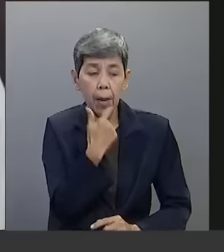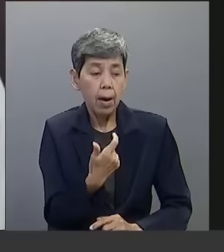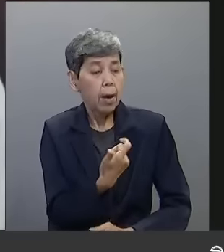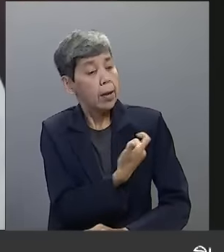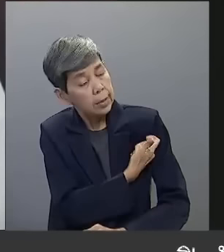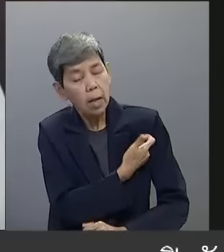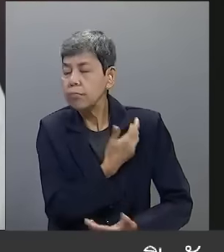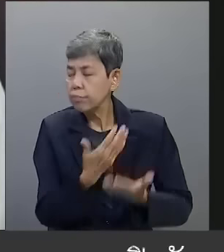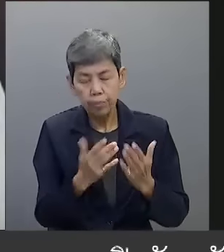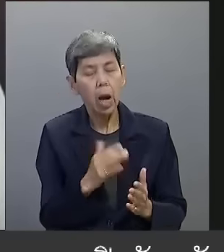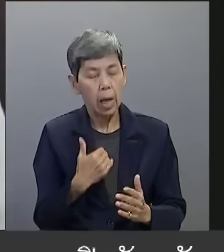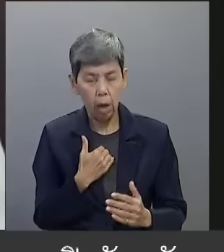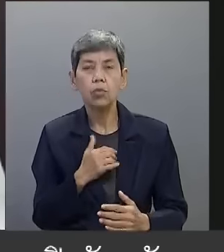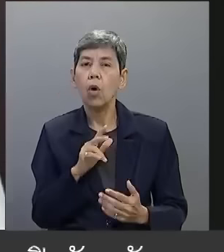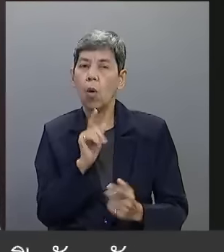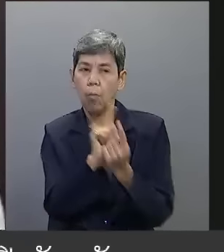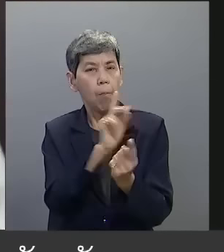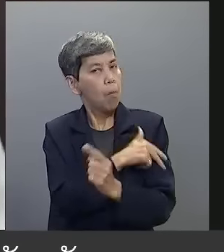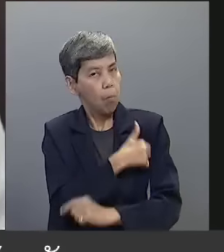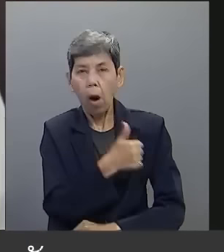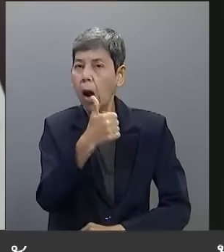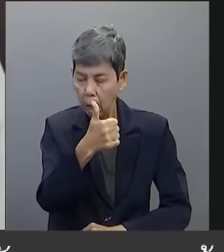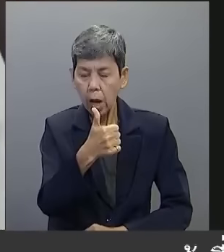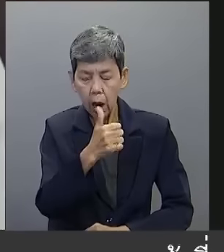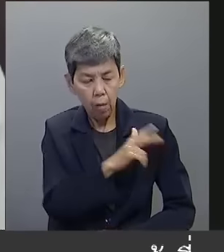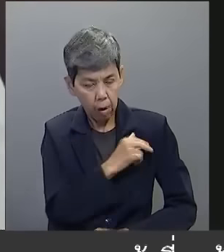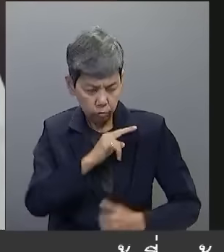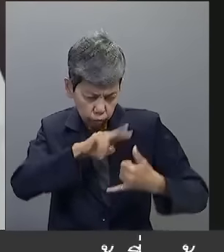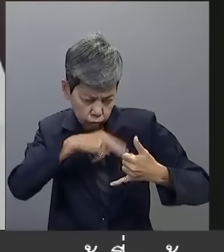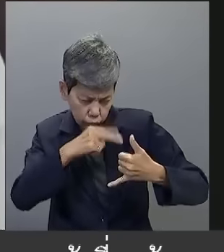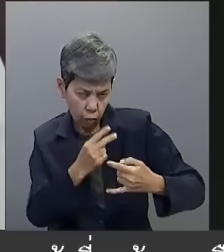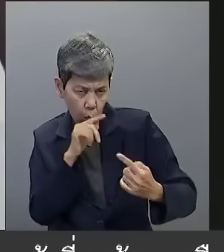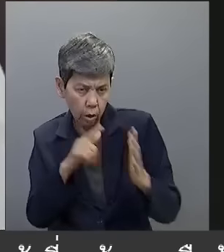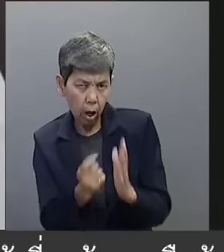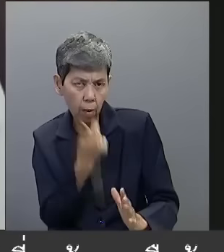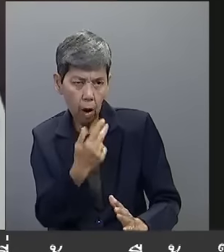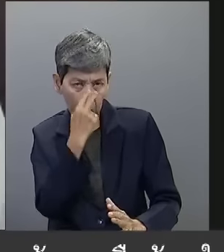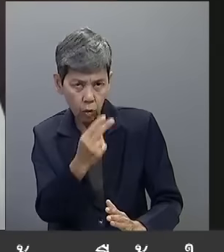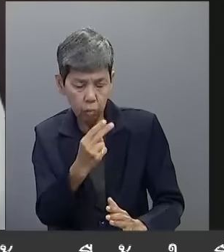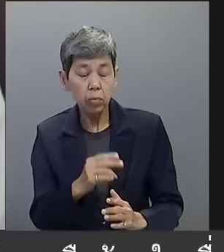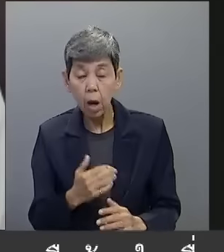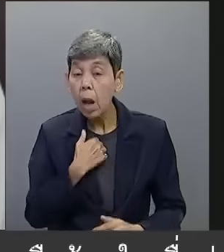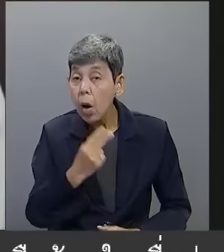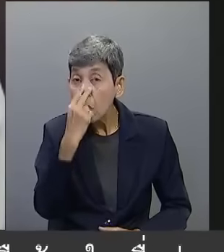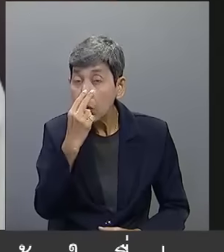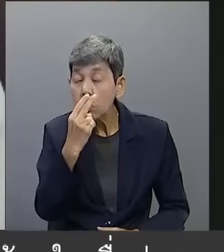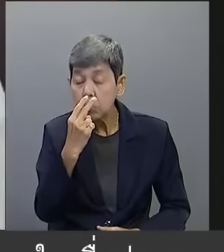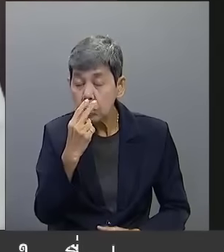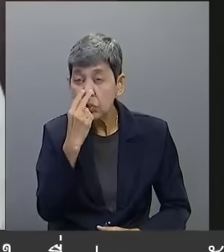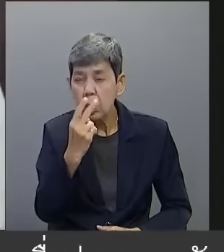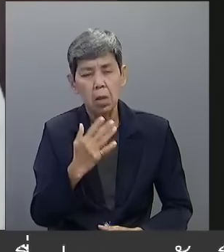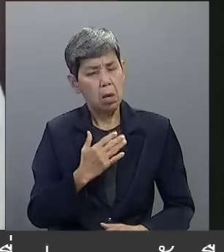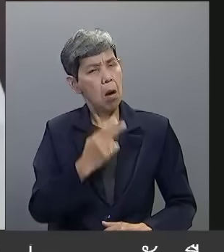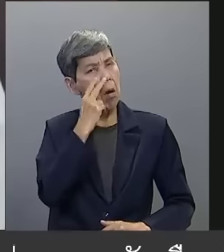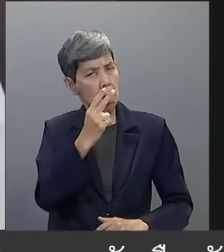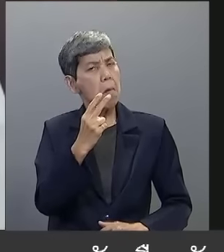ไรเราจะเข้าถึงแพทย์ผู้จะใช้ดุลพินิจในการใช้ยาอย่างไร ครับ เพราะจากการข้อมูลทั้งหมดเนี่ยครับเราจะเห็น